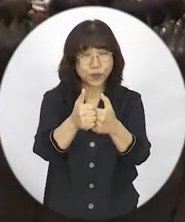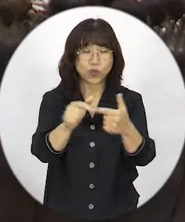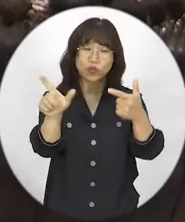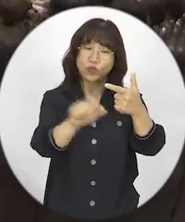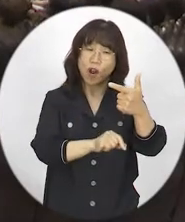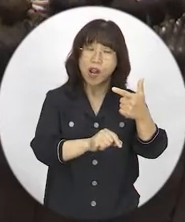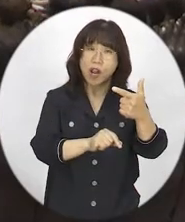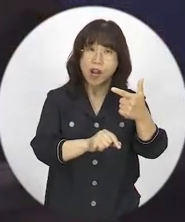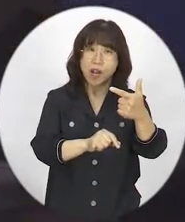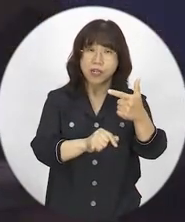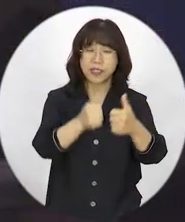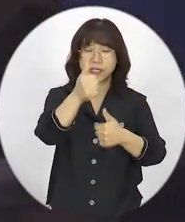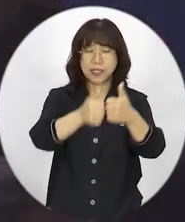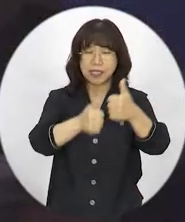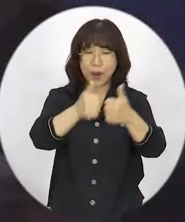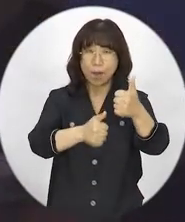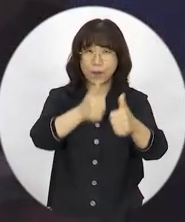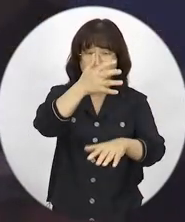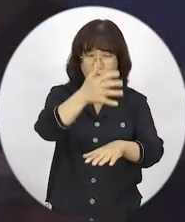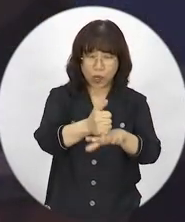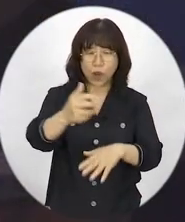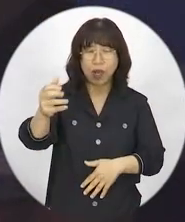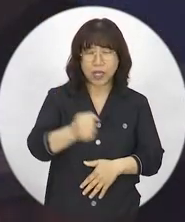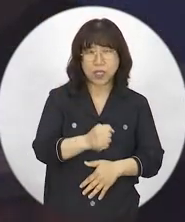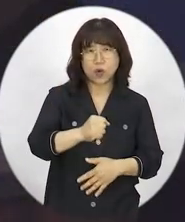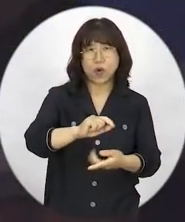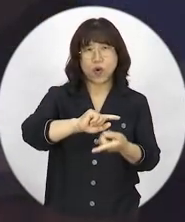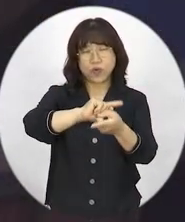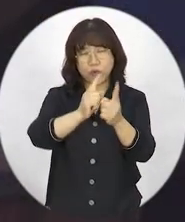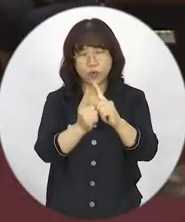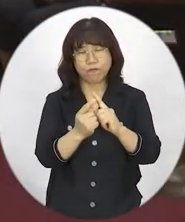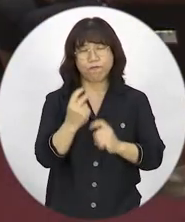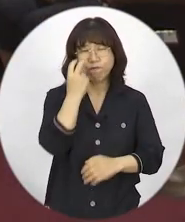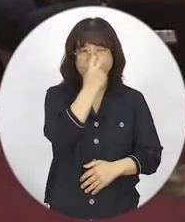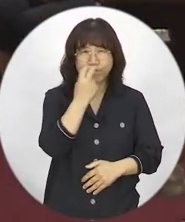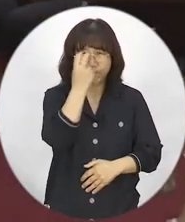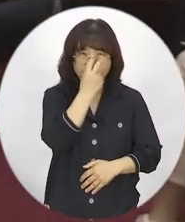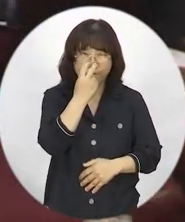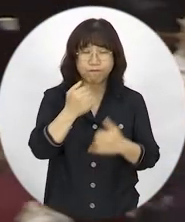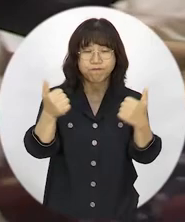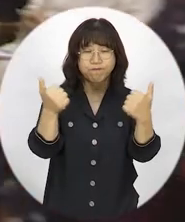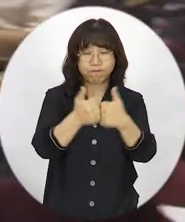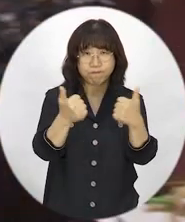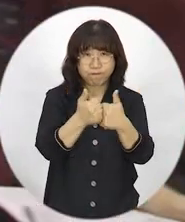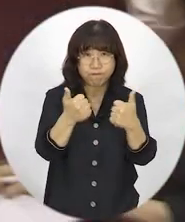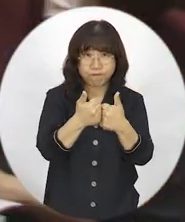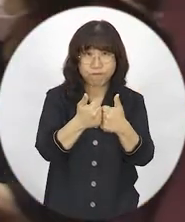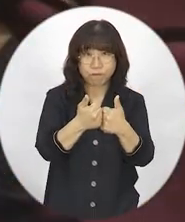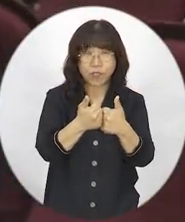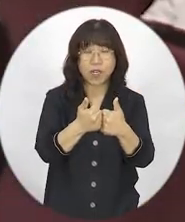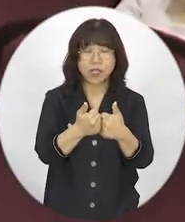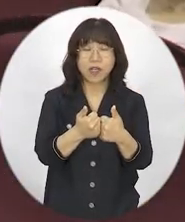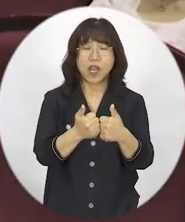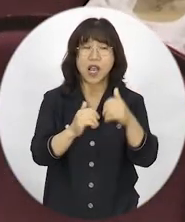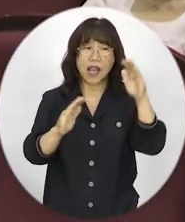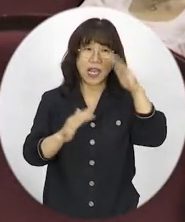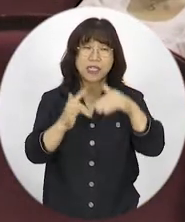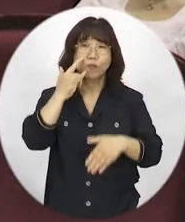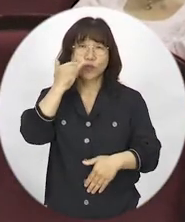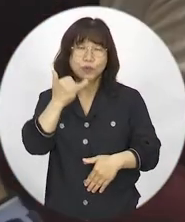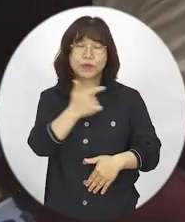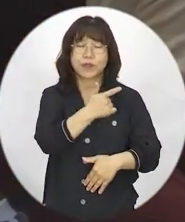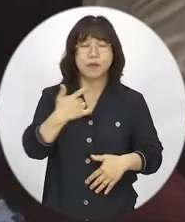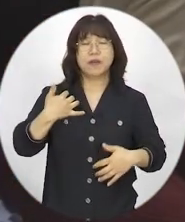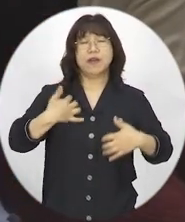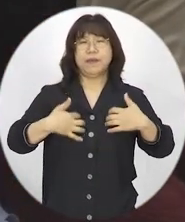진행했으며 지난 6월 모의 평가를 분석해 수능대비전략과 주요 대학별 맞춤형 지원 전략을 알려줘 수험생과